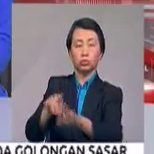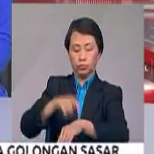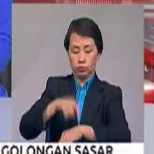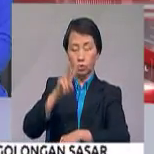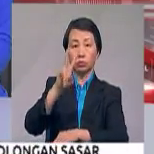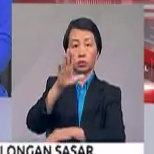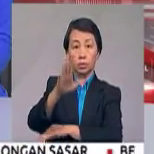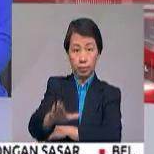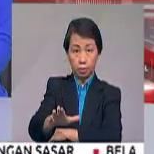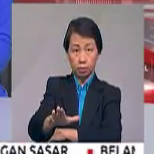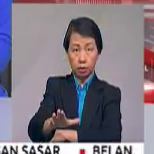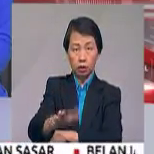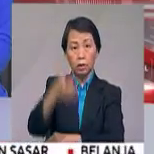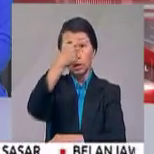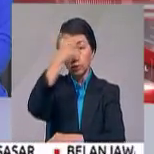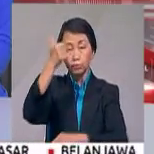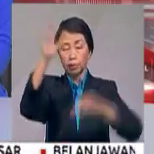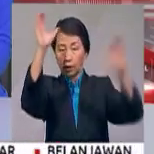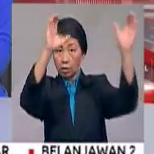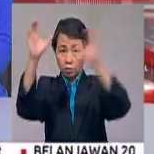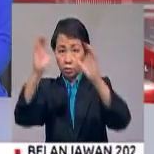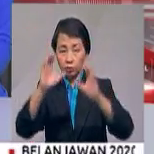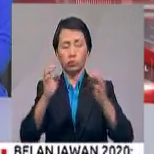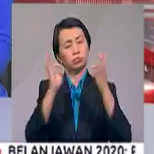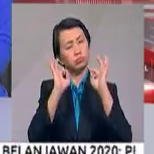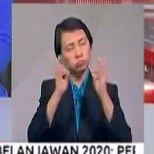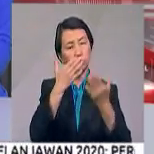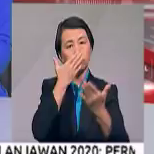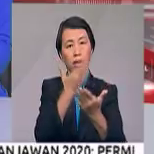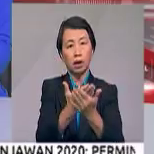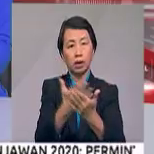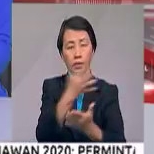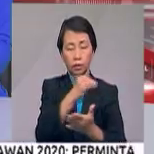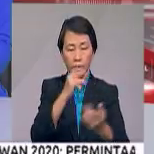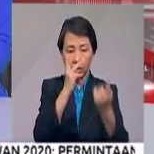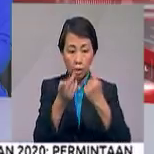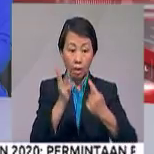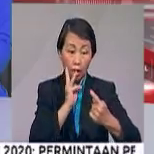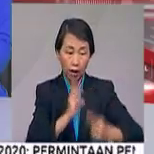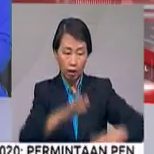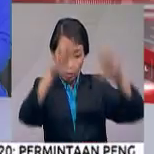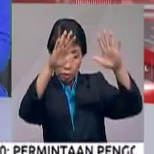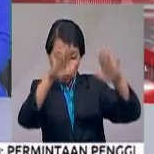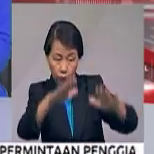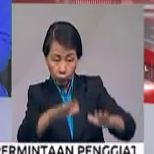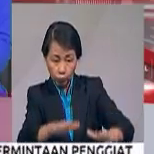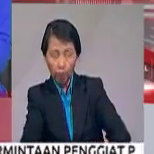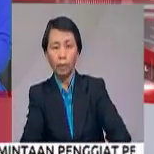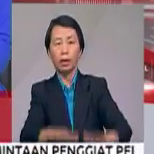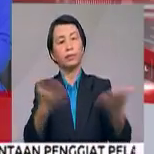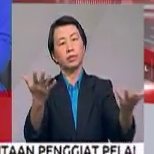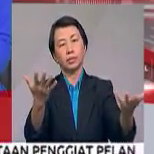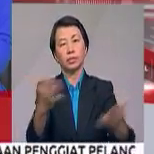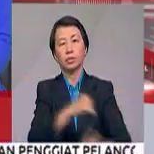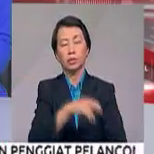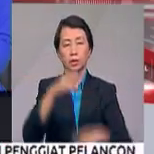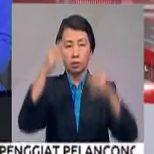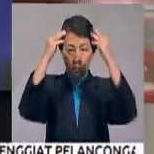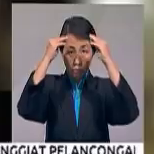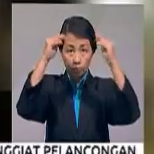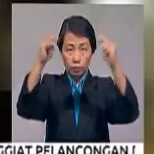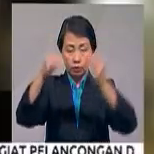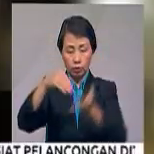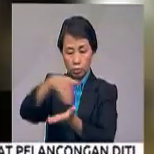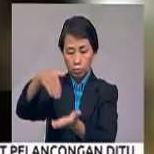tadi. Perkembangan itu berikutan cuaca yang semakin baik di samping keadaan air yang surut sepenuhnya. Pengurus Pusat Pemindahan